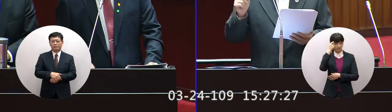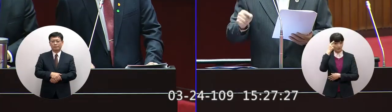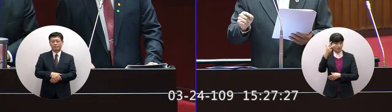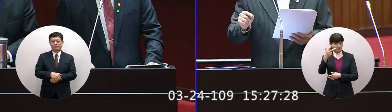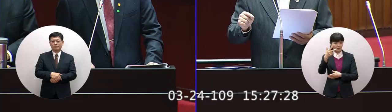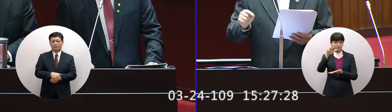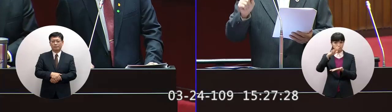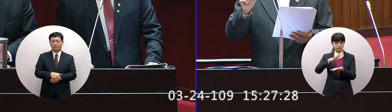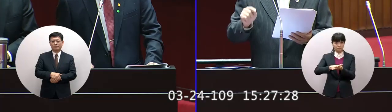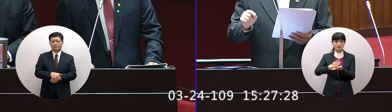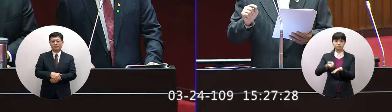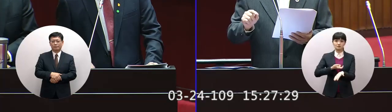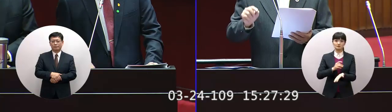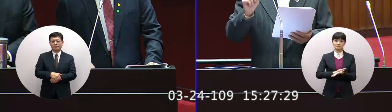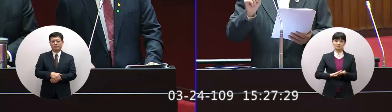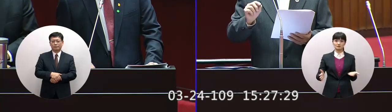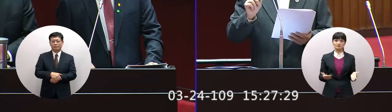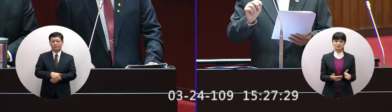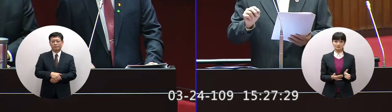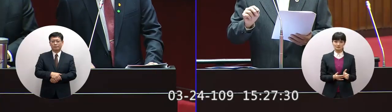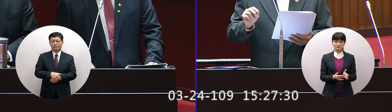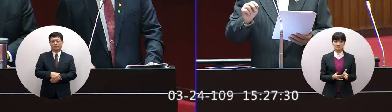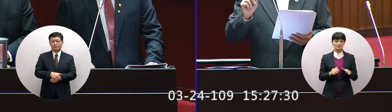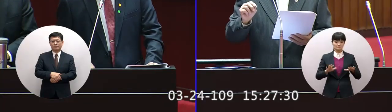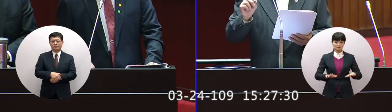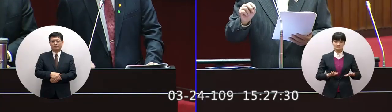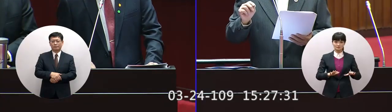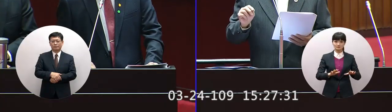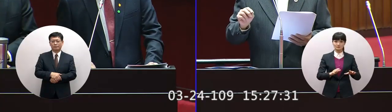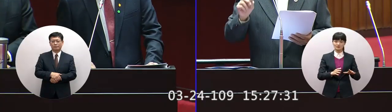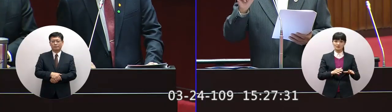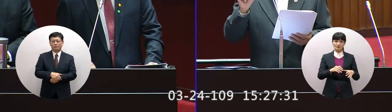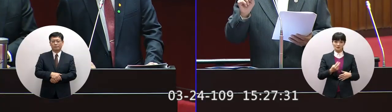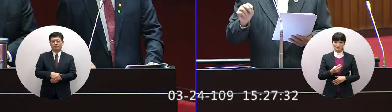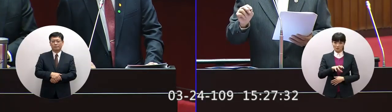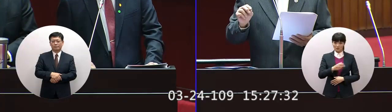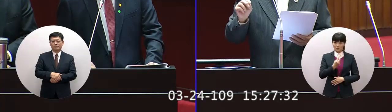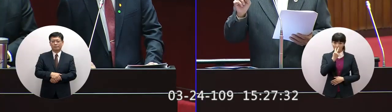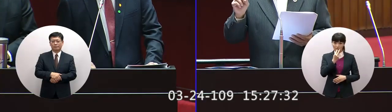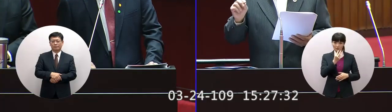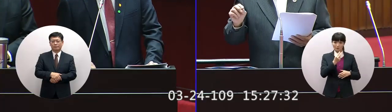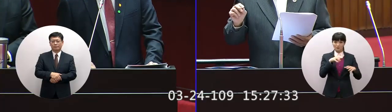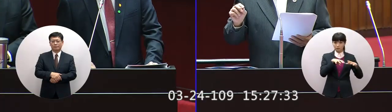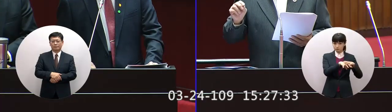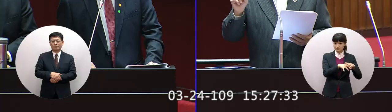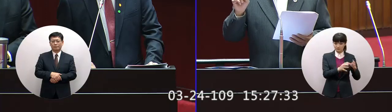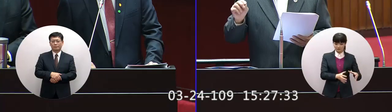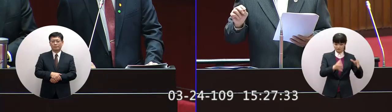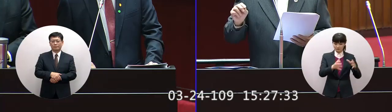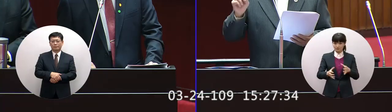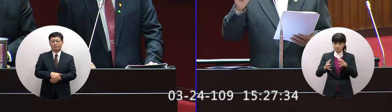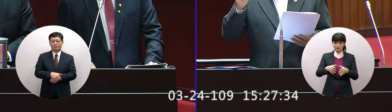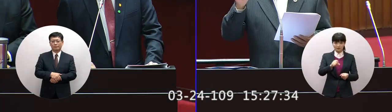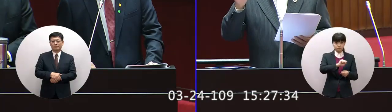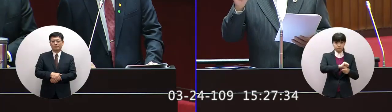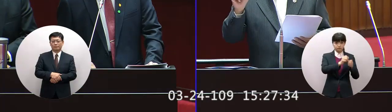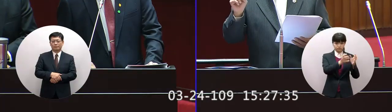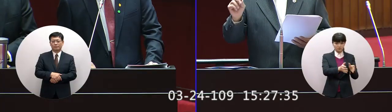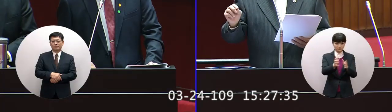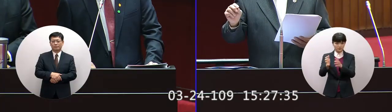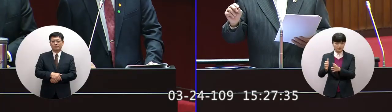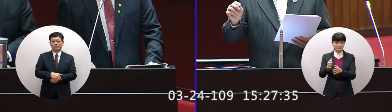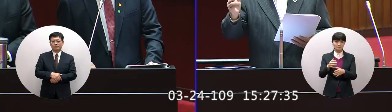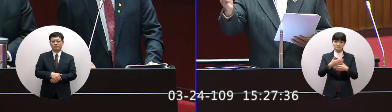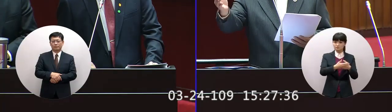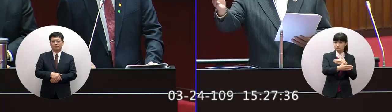了。但是我们现在扩建储气槽的进度在哪里？环评是不是那么